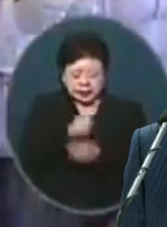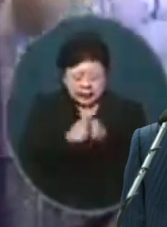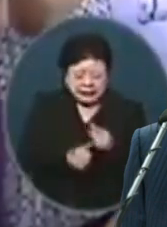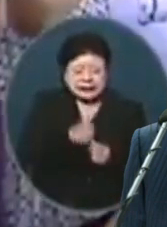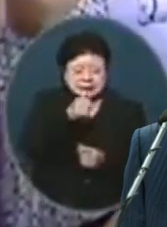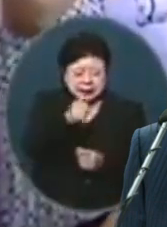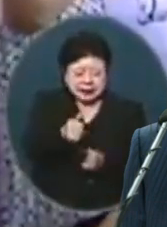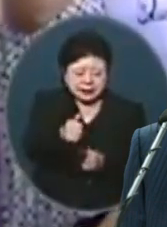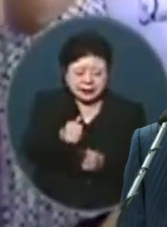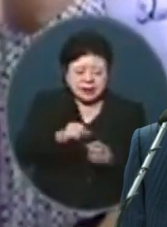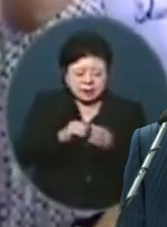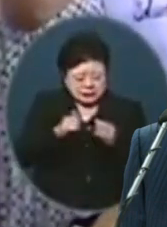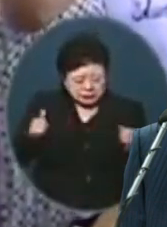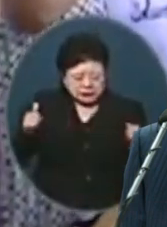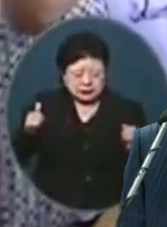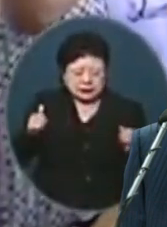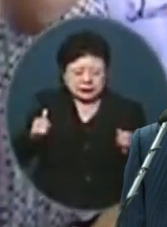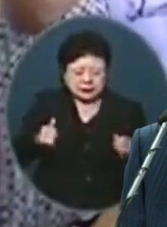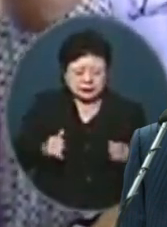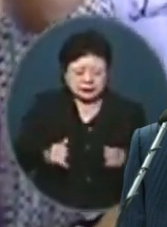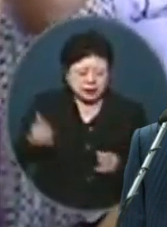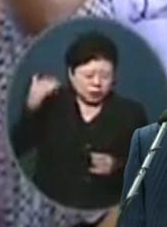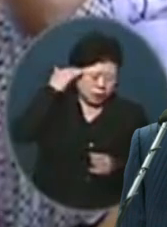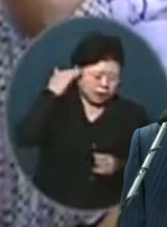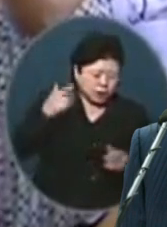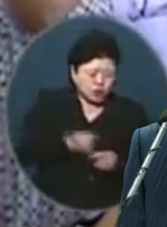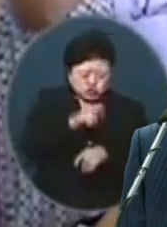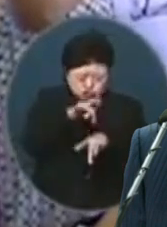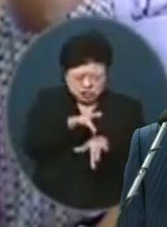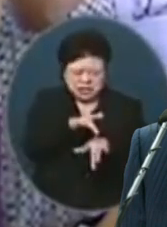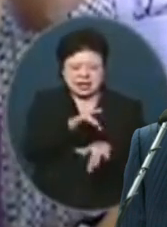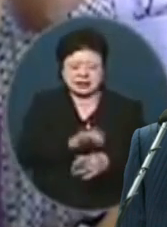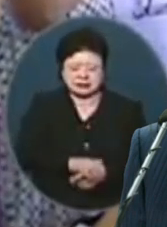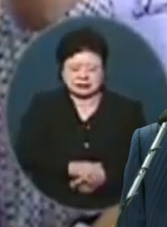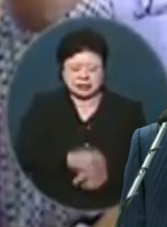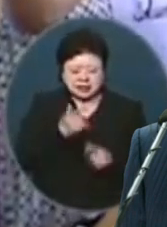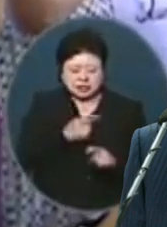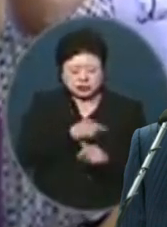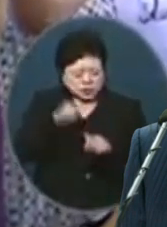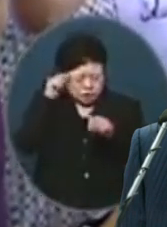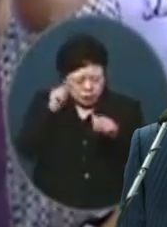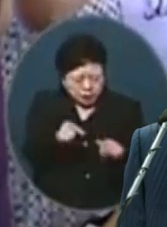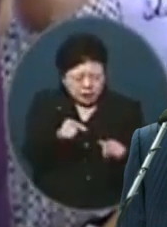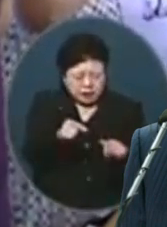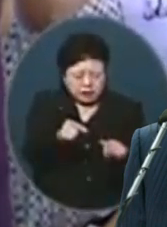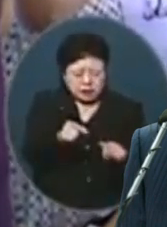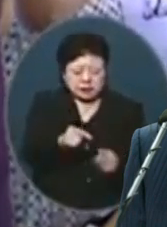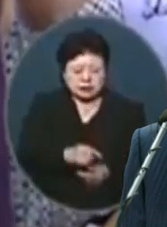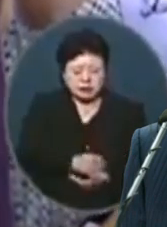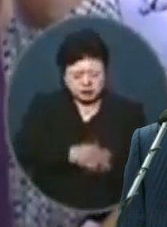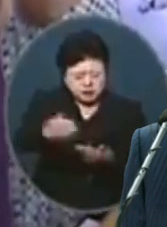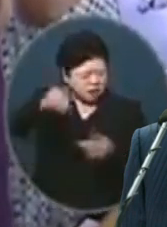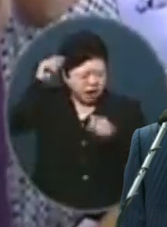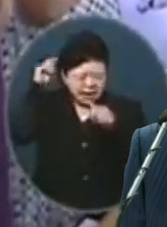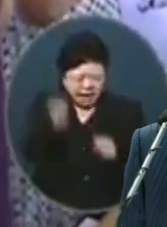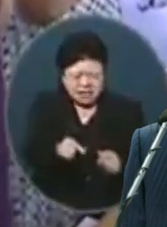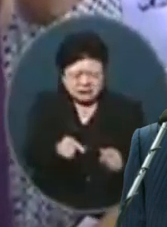하나님의 백성들을 회방하는 원수 귀신아 나사렛 예수 그리스도 이름으로 명하느니